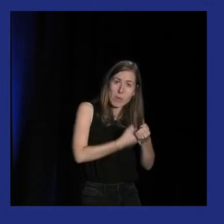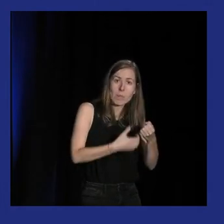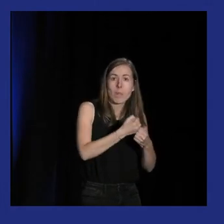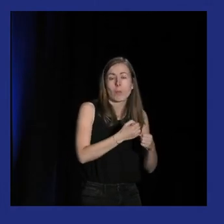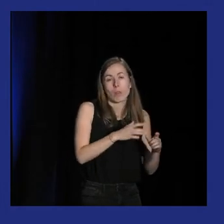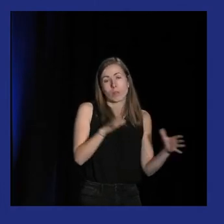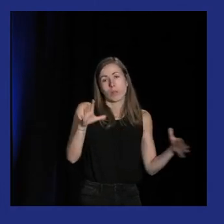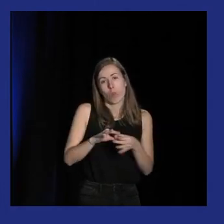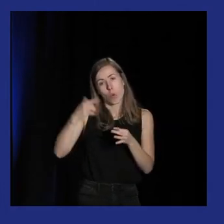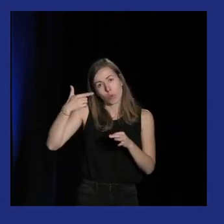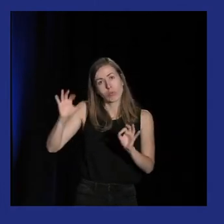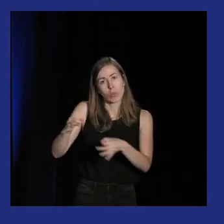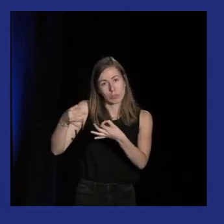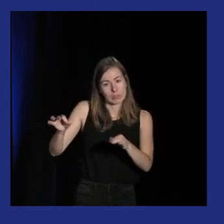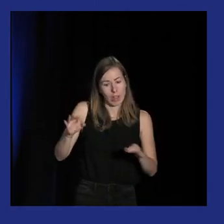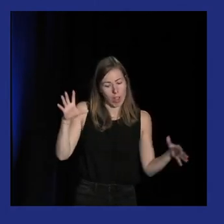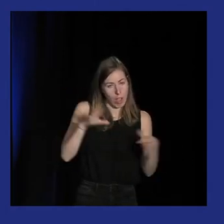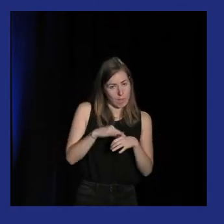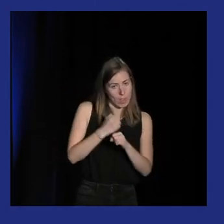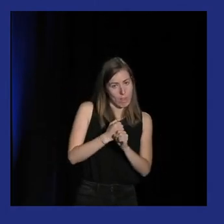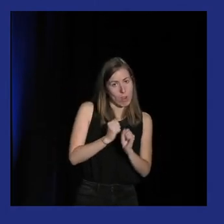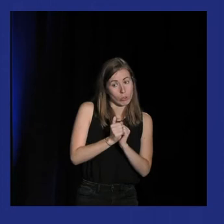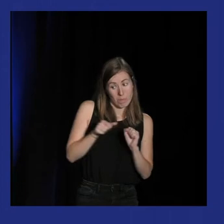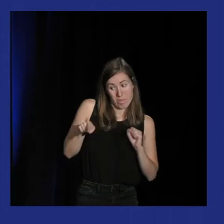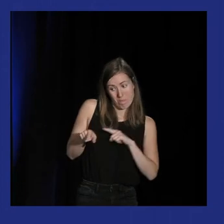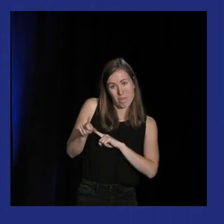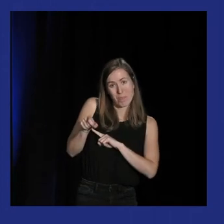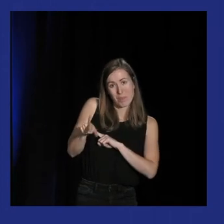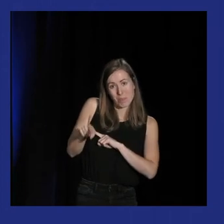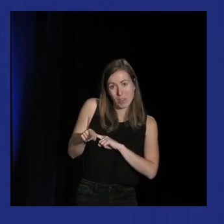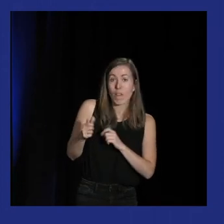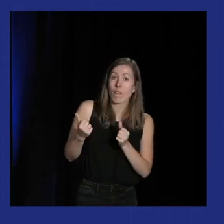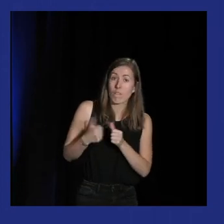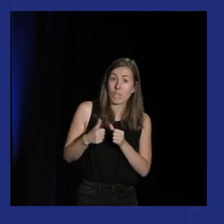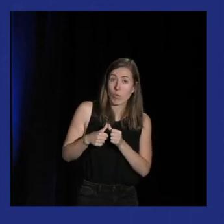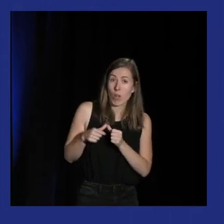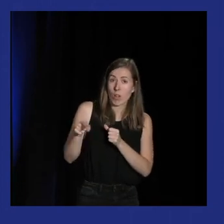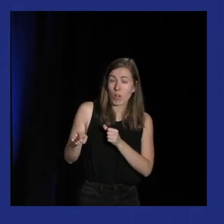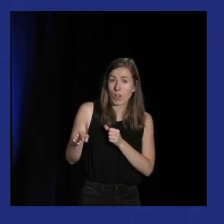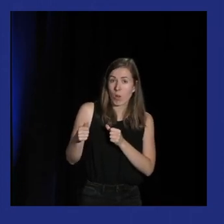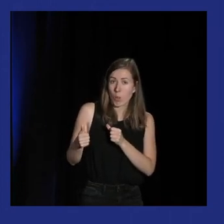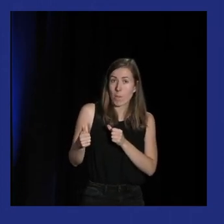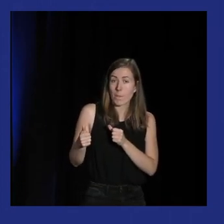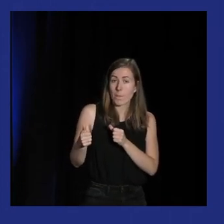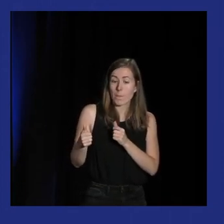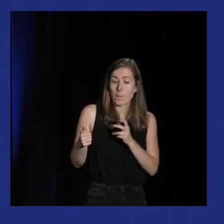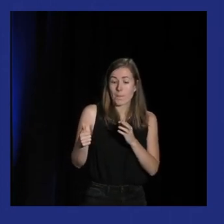Orchestra et c'est le Linden Orchestra qui a aussi joué